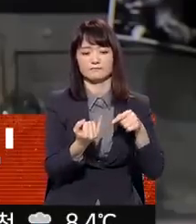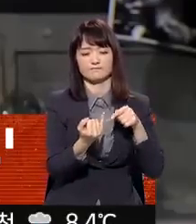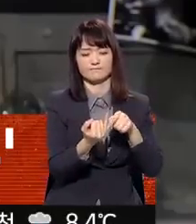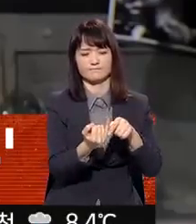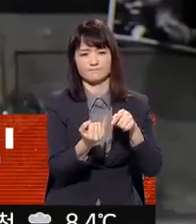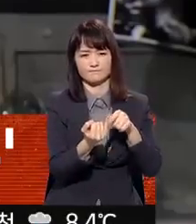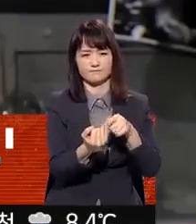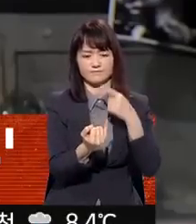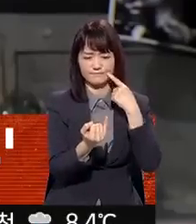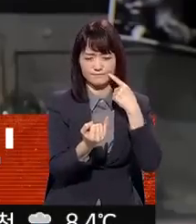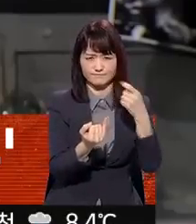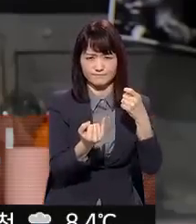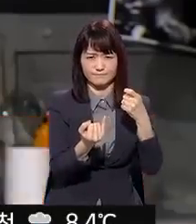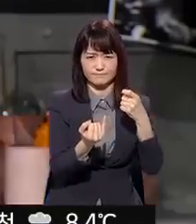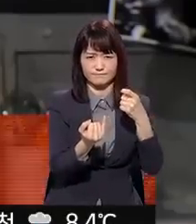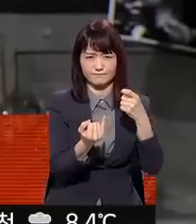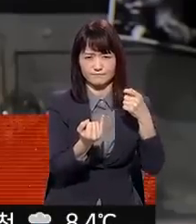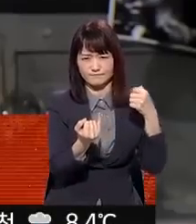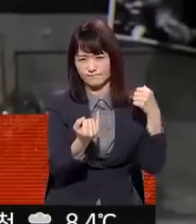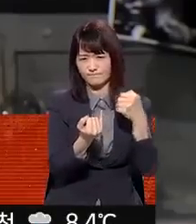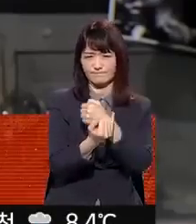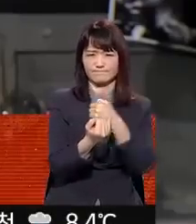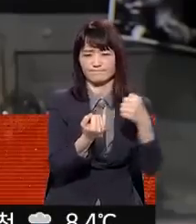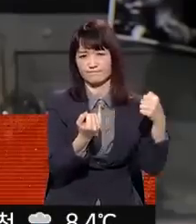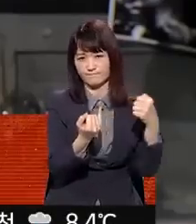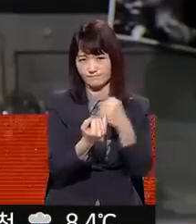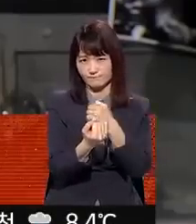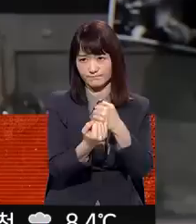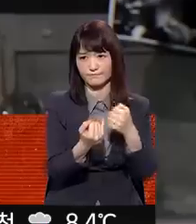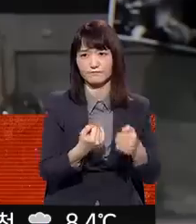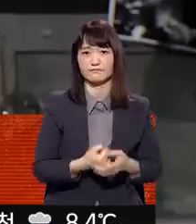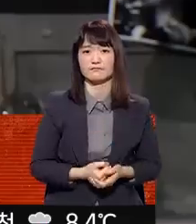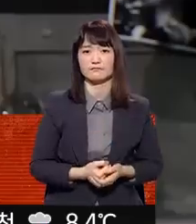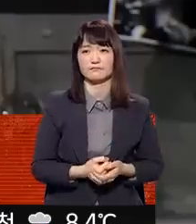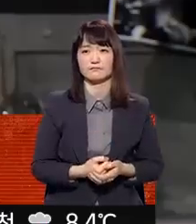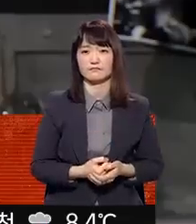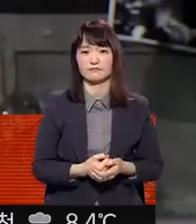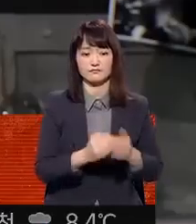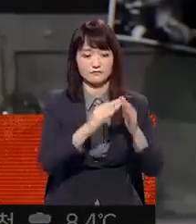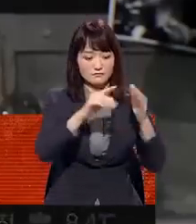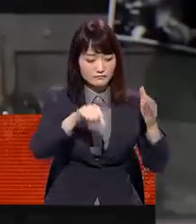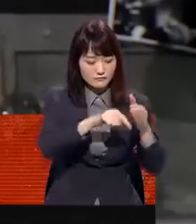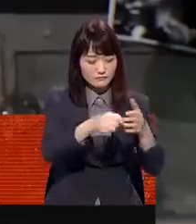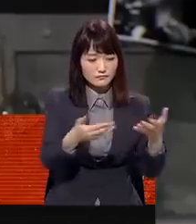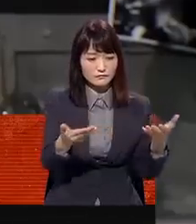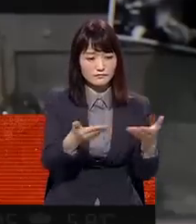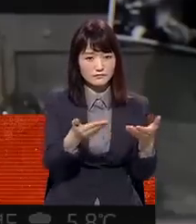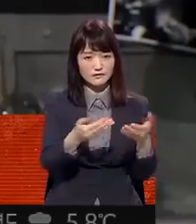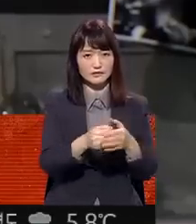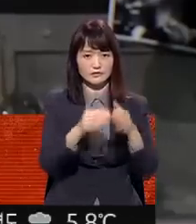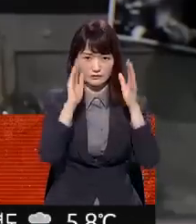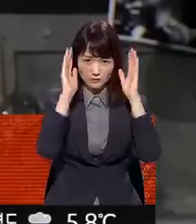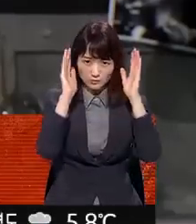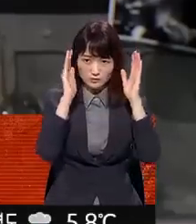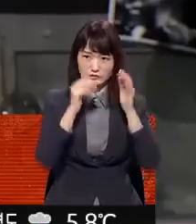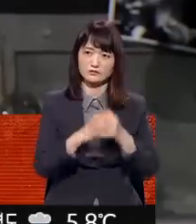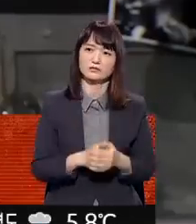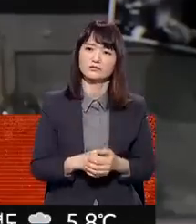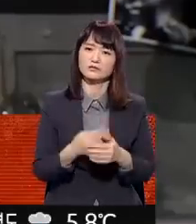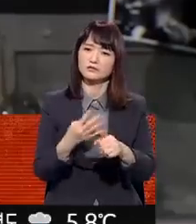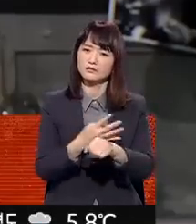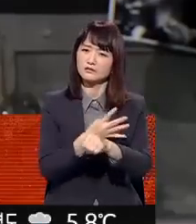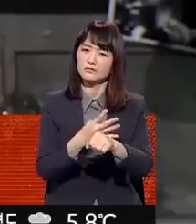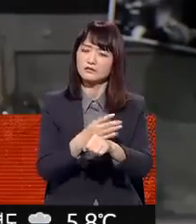그리고 체벌이라고 하는데 폭행을 당한 거죠. 폭행을 당했는데 보통 여성이 이제 집안일도 하고 또 그리고 공부도 하고 한